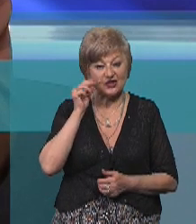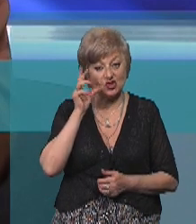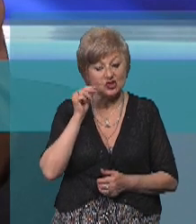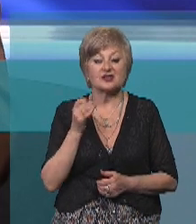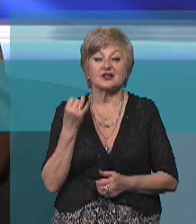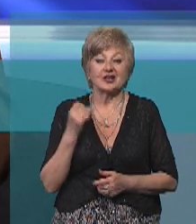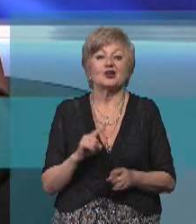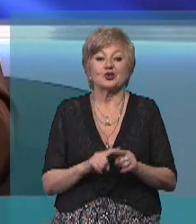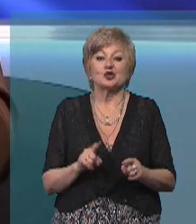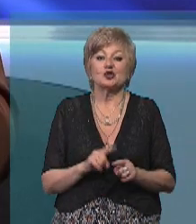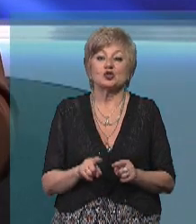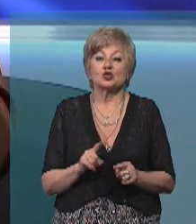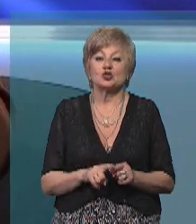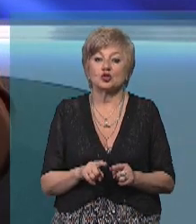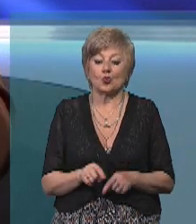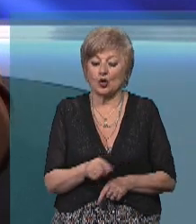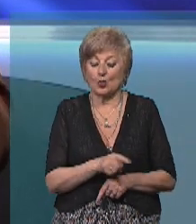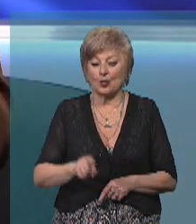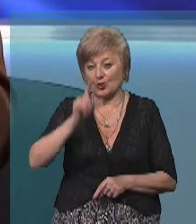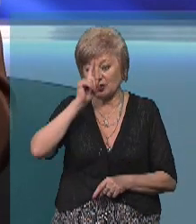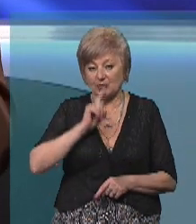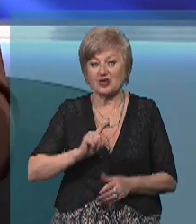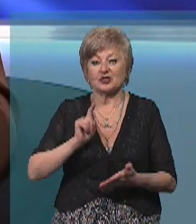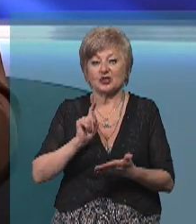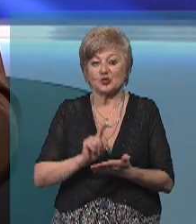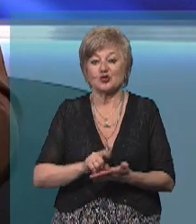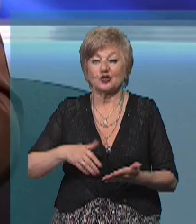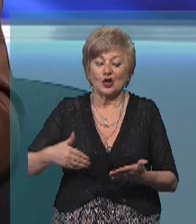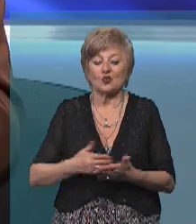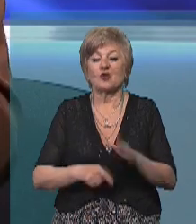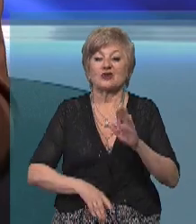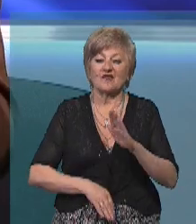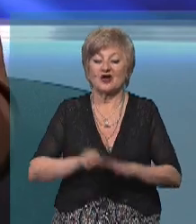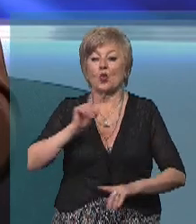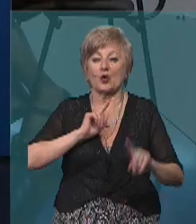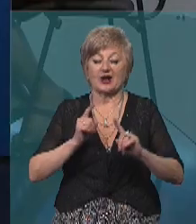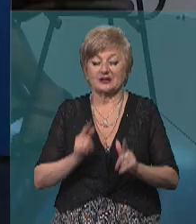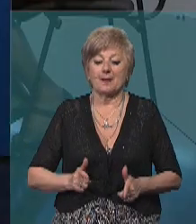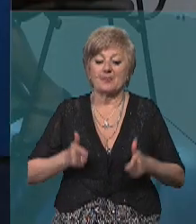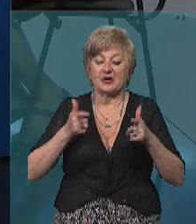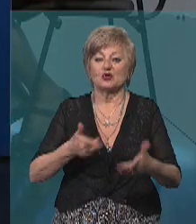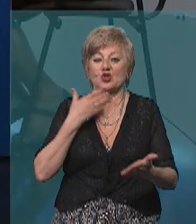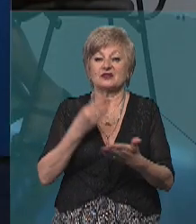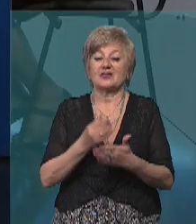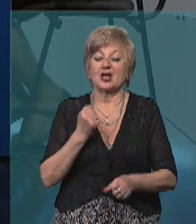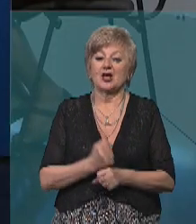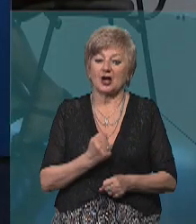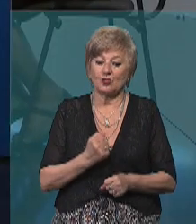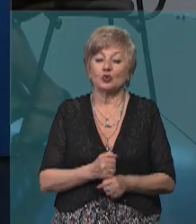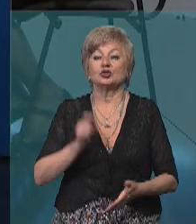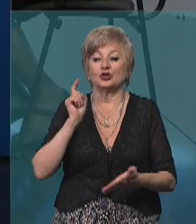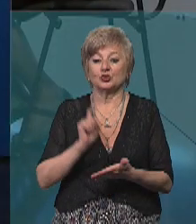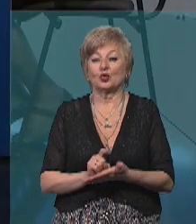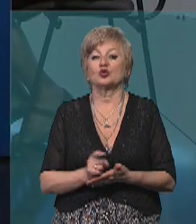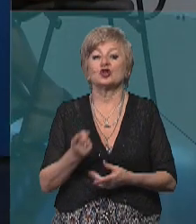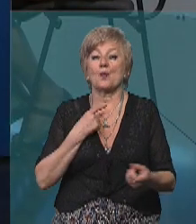І невдовзі, протягом місяця, має нова Верховна Рада приступити до своєї роботи. Маємо